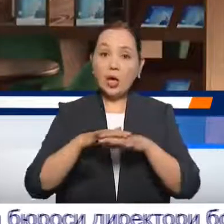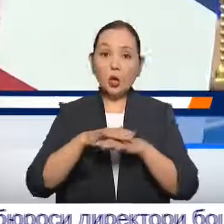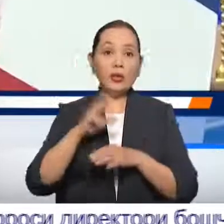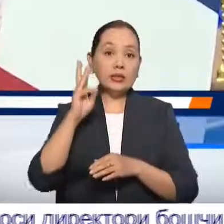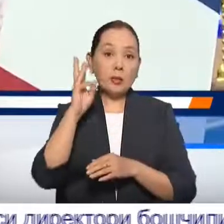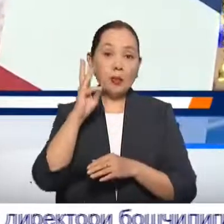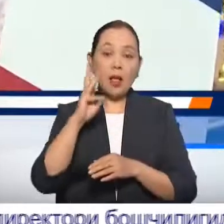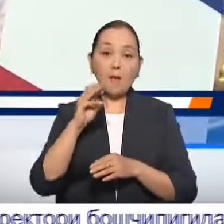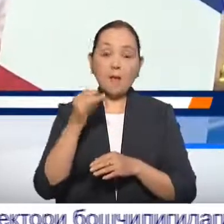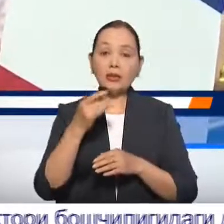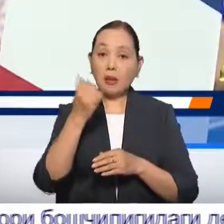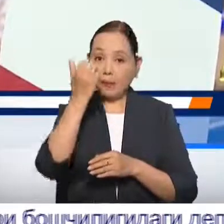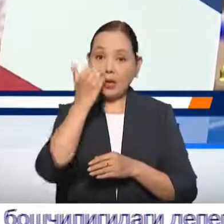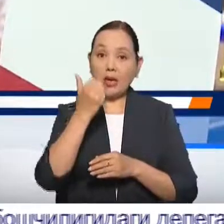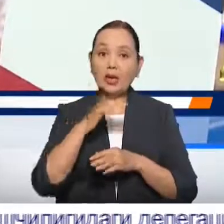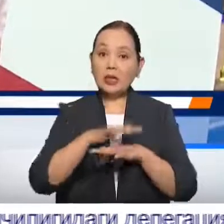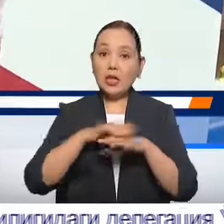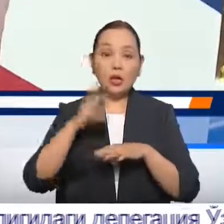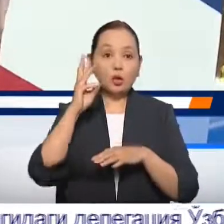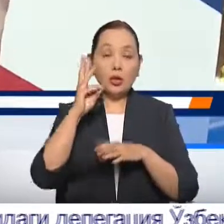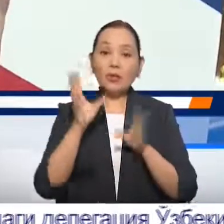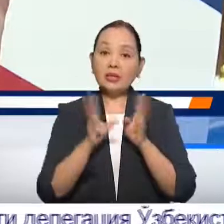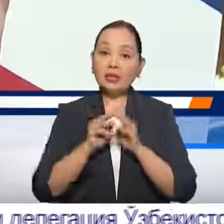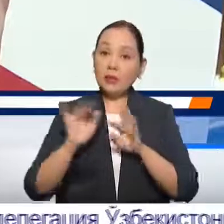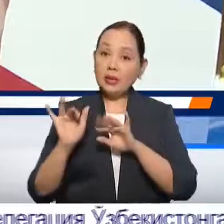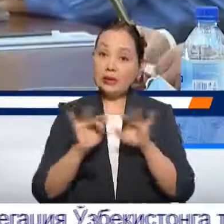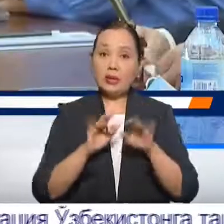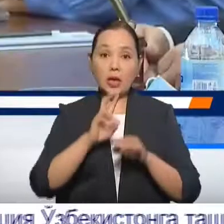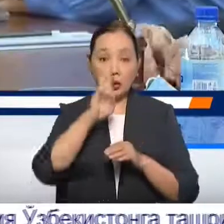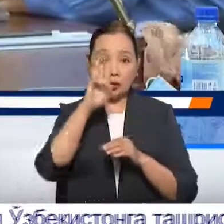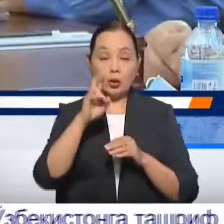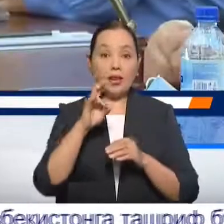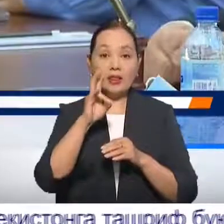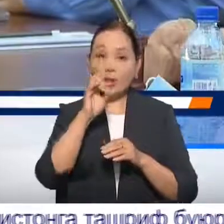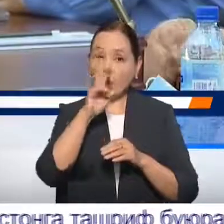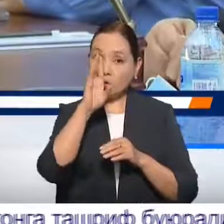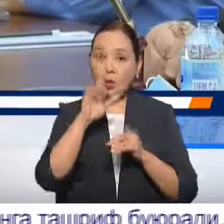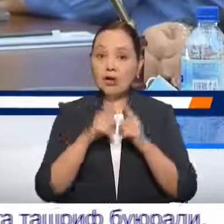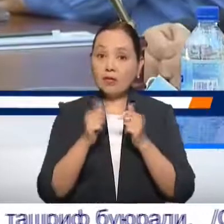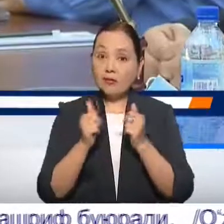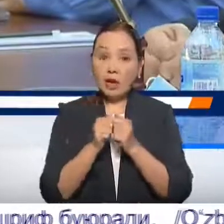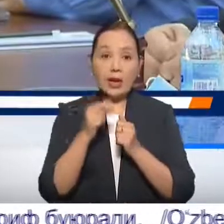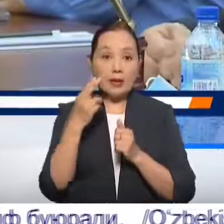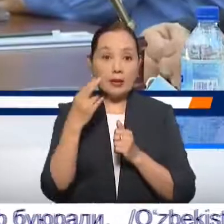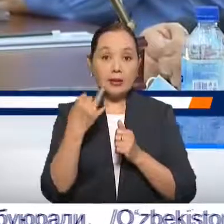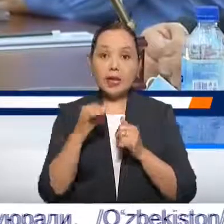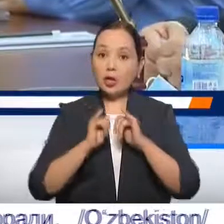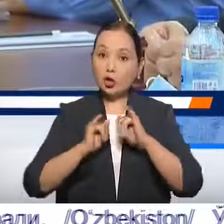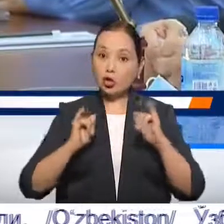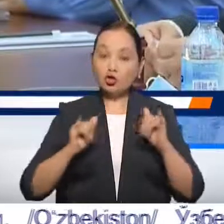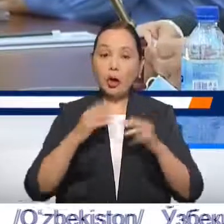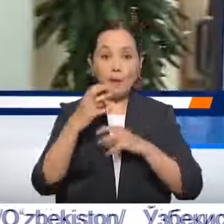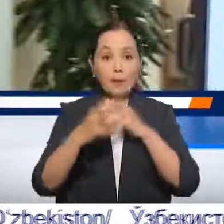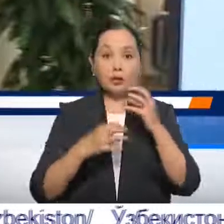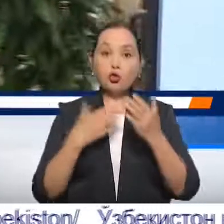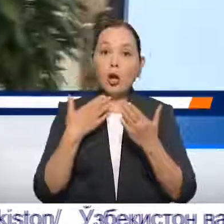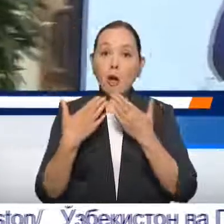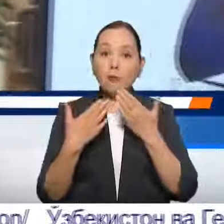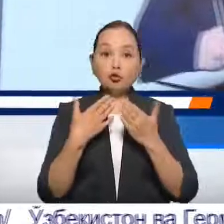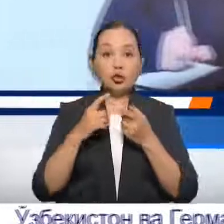благодаря народной дипломатии и совместной деятельности государственных и негосударственных организаций расширяются международные общественные